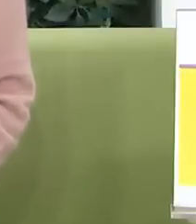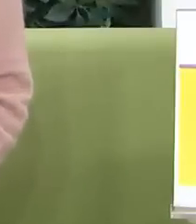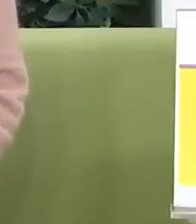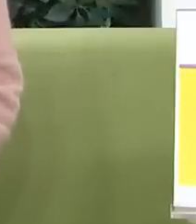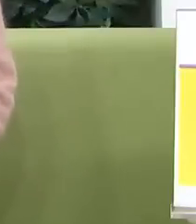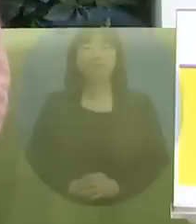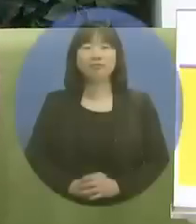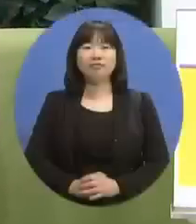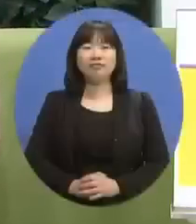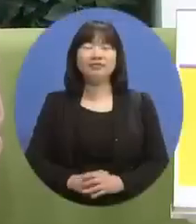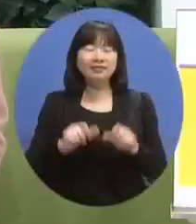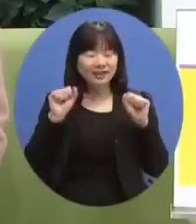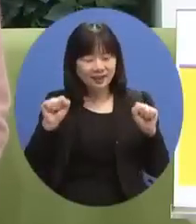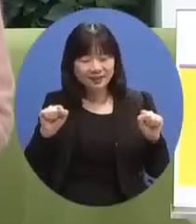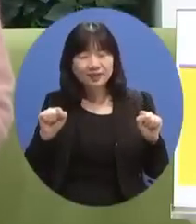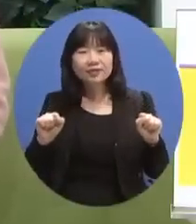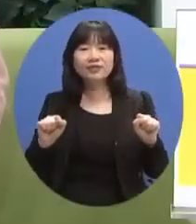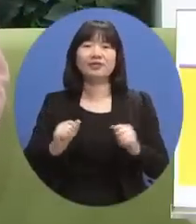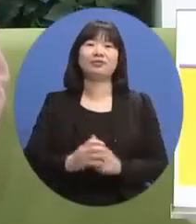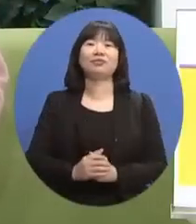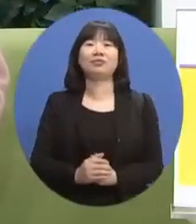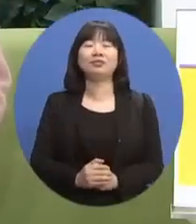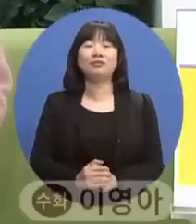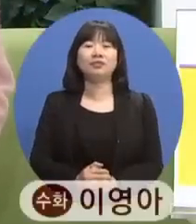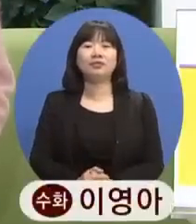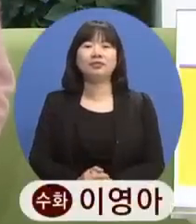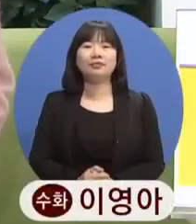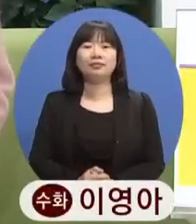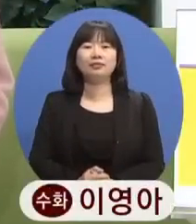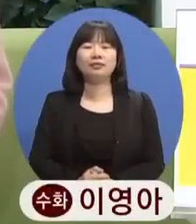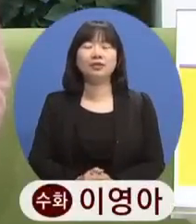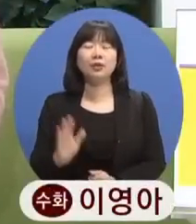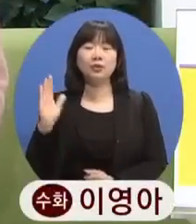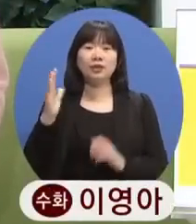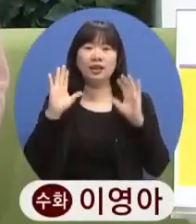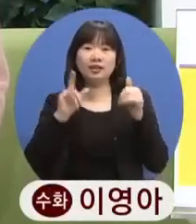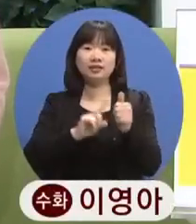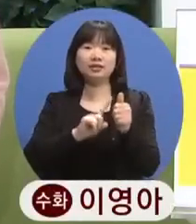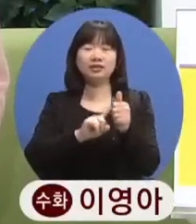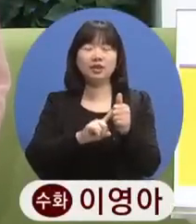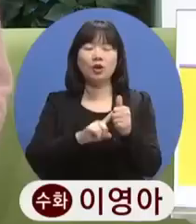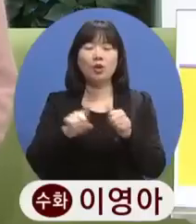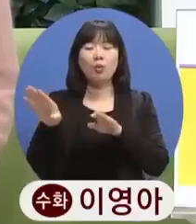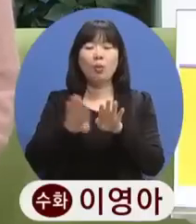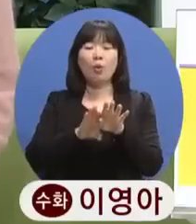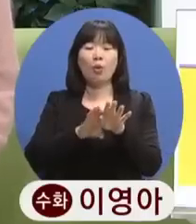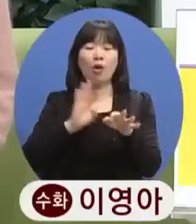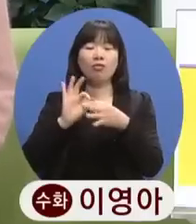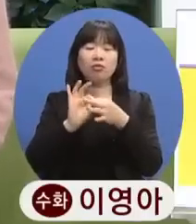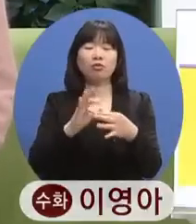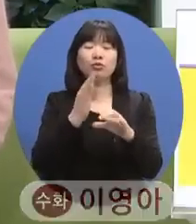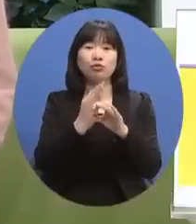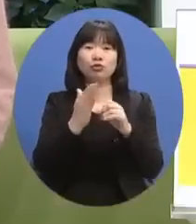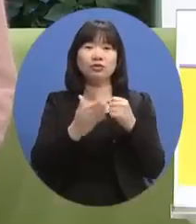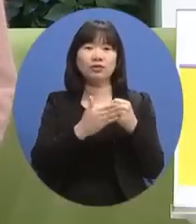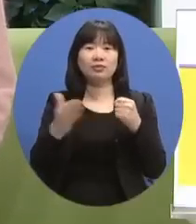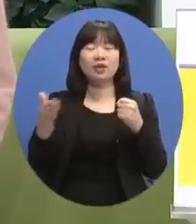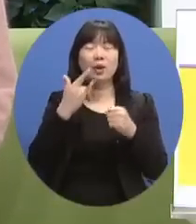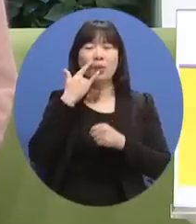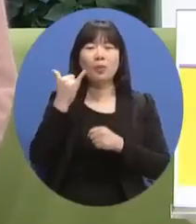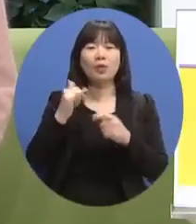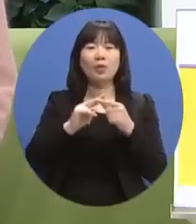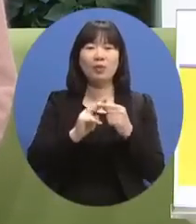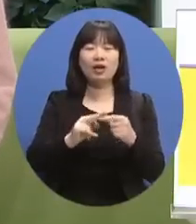안녕하세요. 이민호입니다. 안녕하세요. 최윤영입니다. 네. 요즘 아이들 방학이 한창이잖아요. 네. 그래서 이제